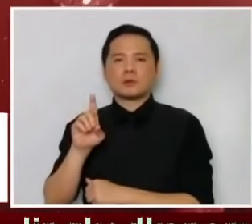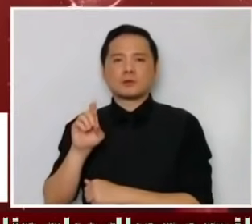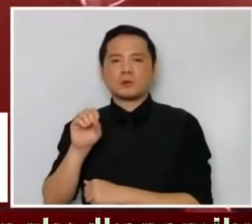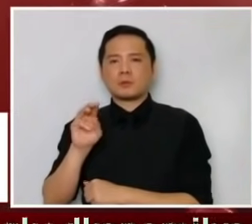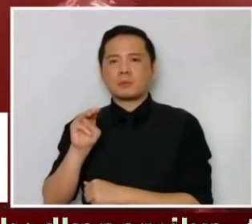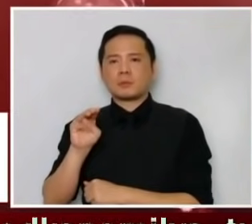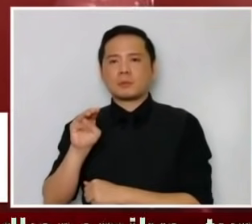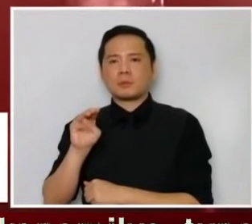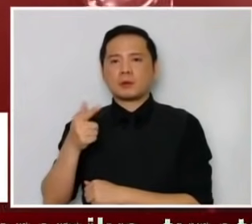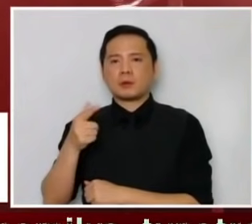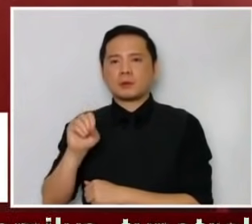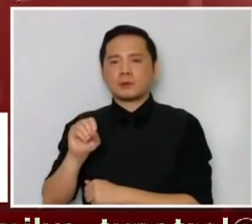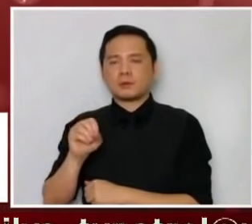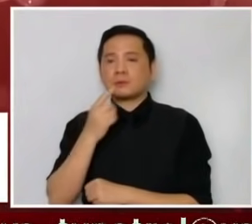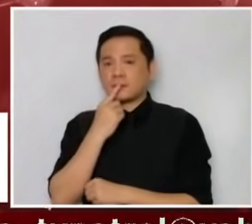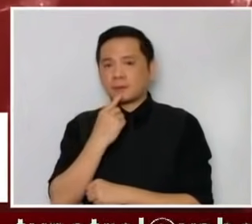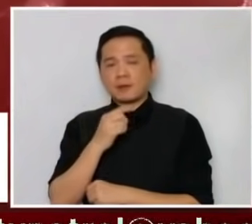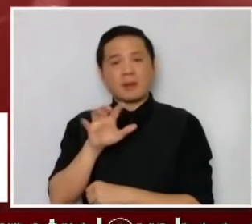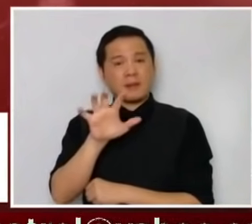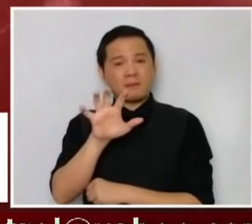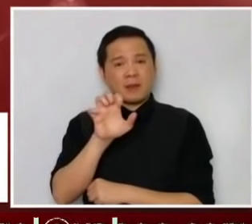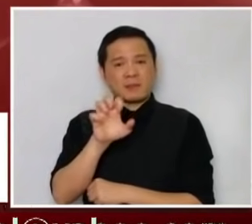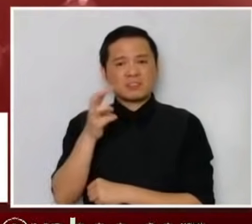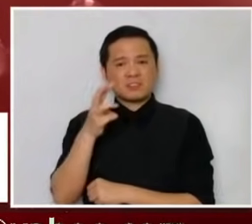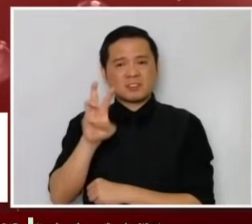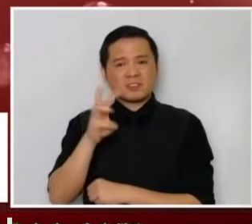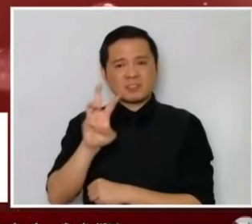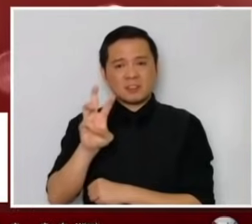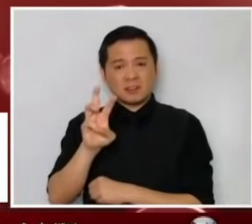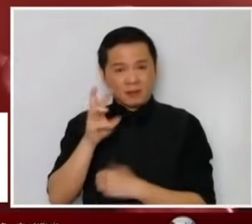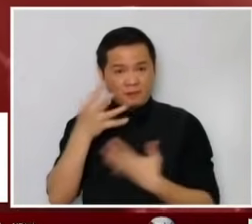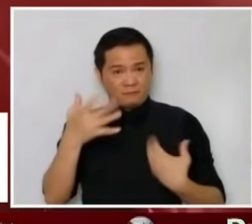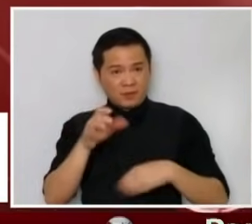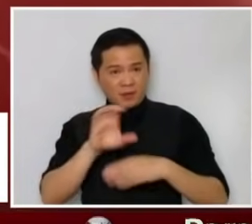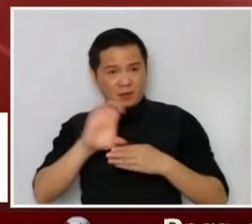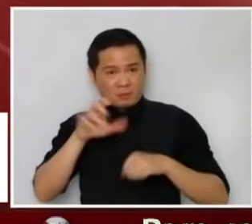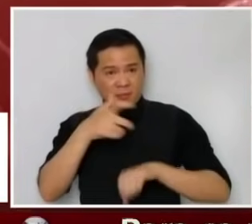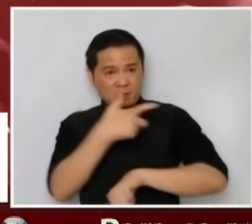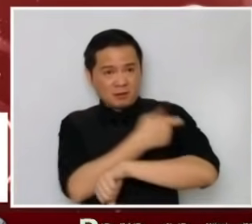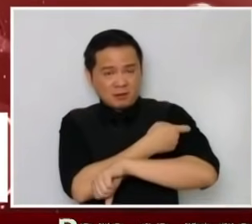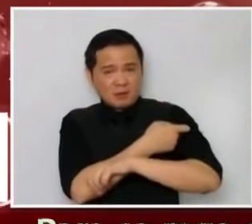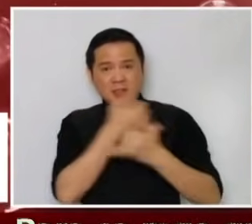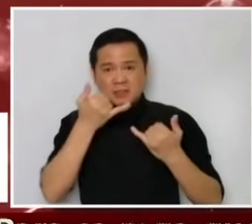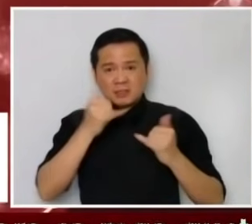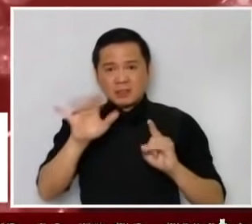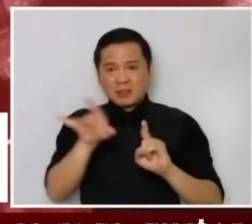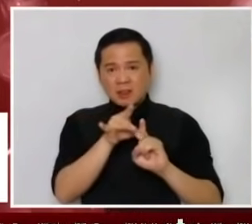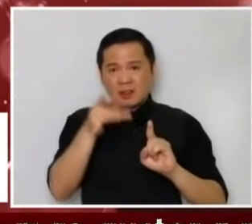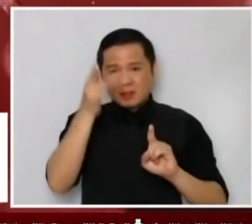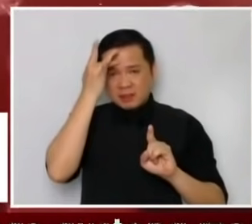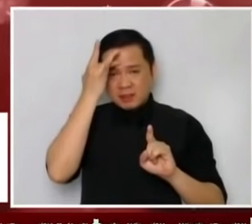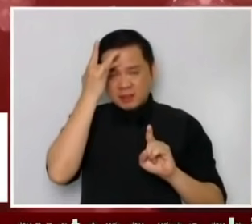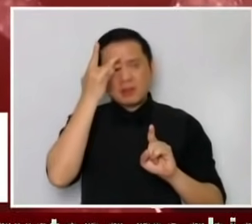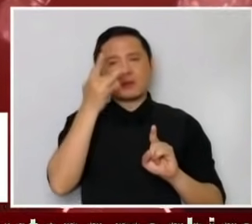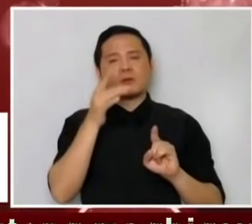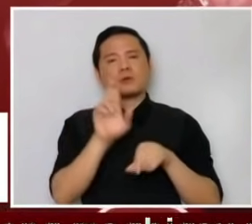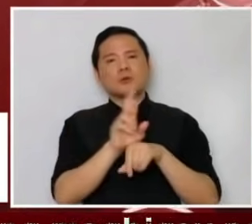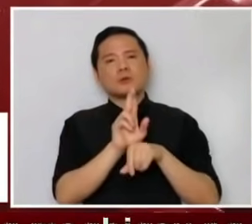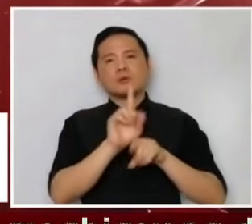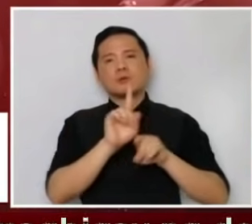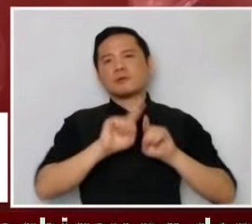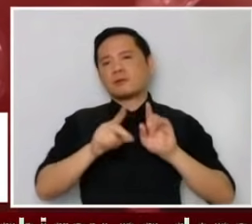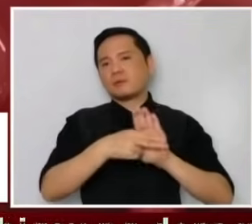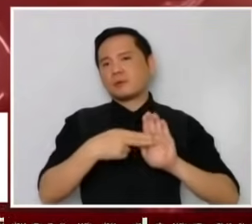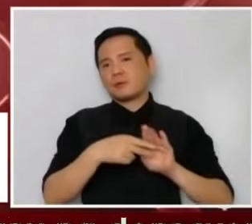na 516 na breakthrough infections sa mga nakatanggap ng iba-ibang bakuna. 14 sa kanila